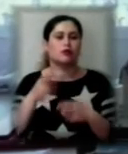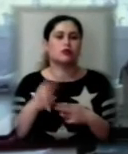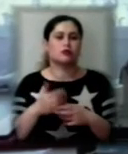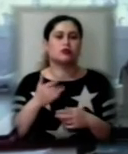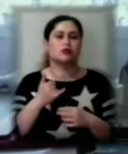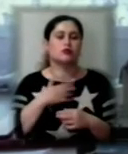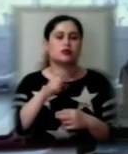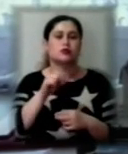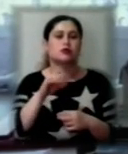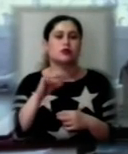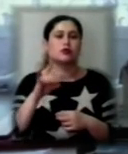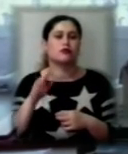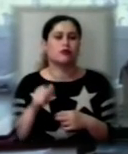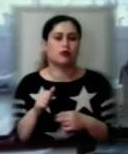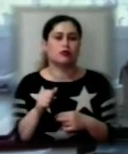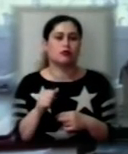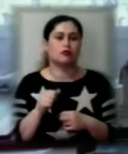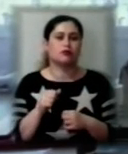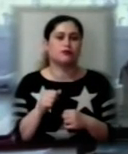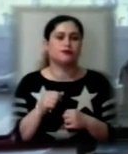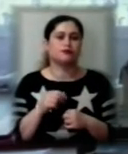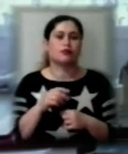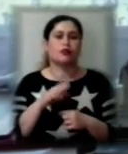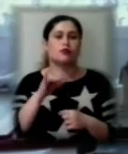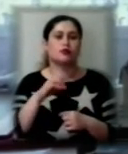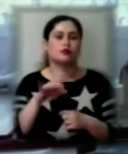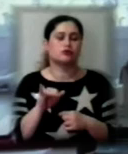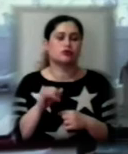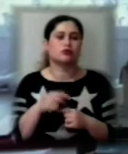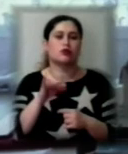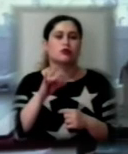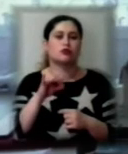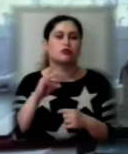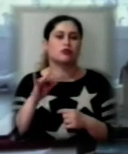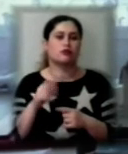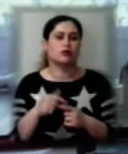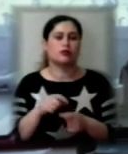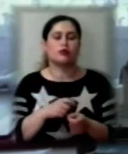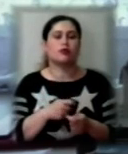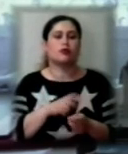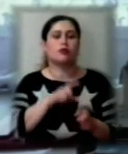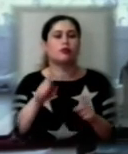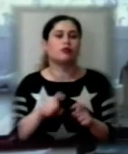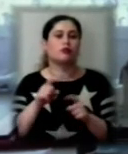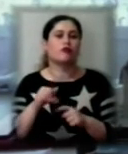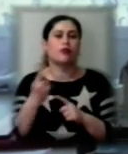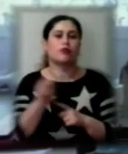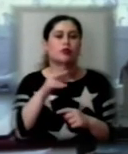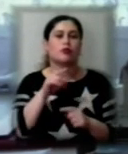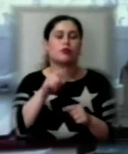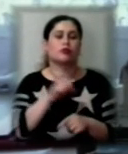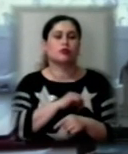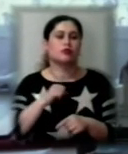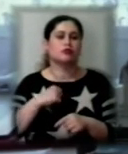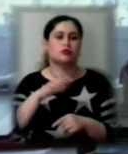Зеленівки, Місу, Антонівки з пересадками в обласний протитуберкульозний